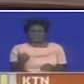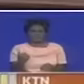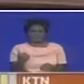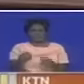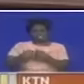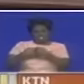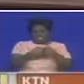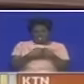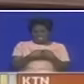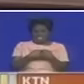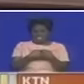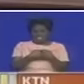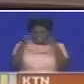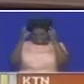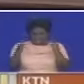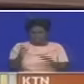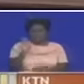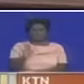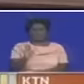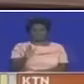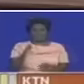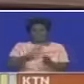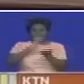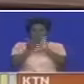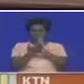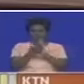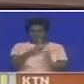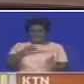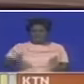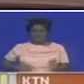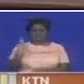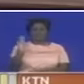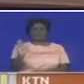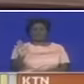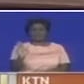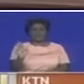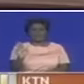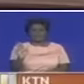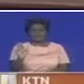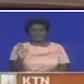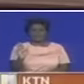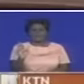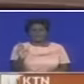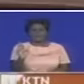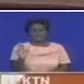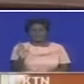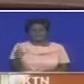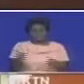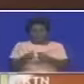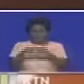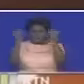challenge the same either before your lordship or in the court of